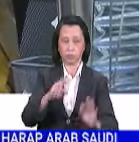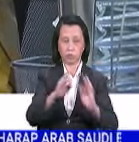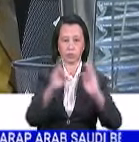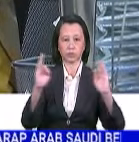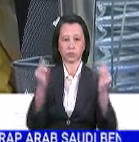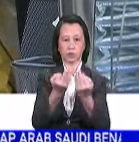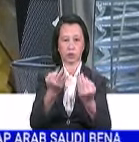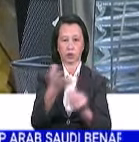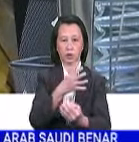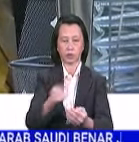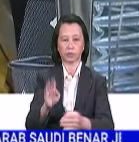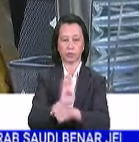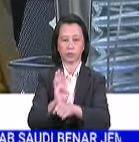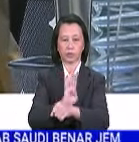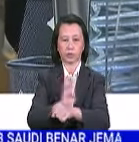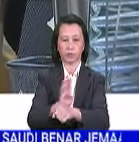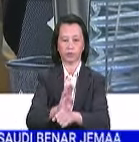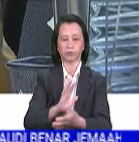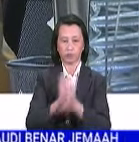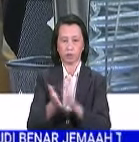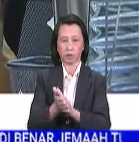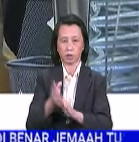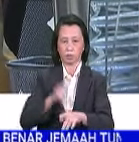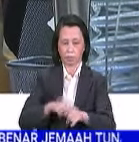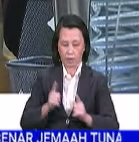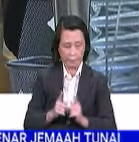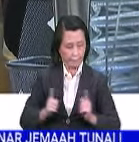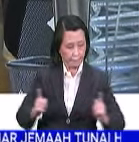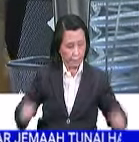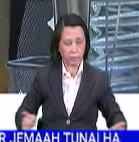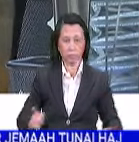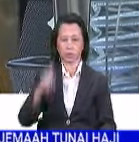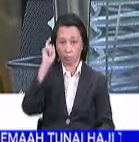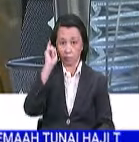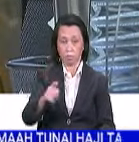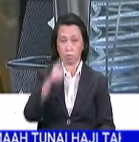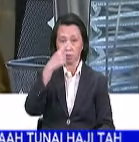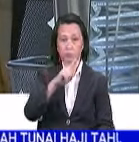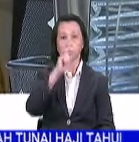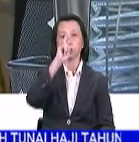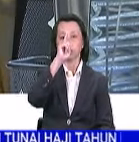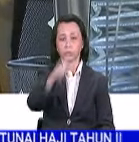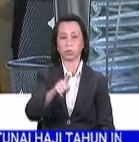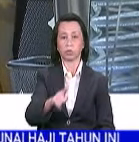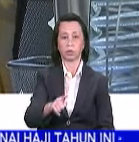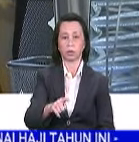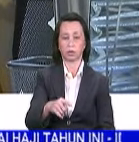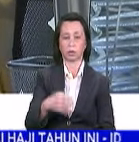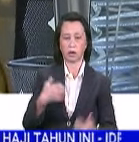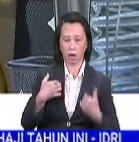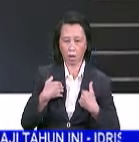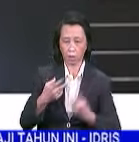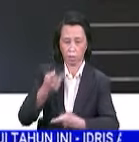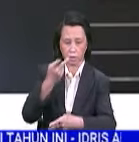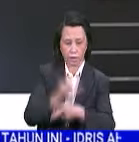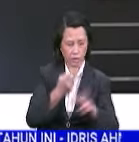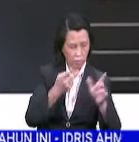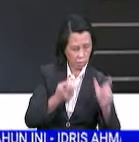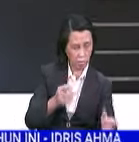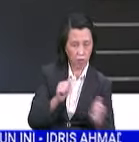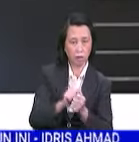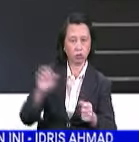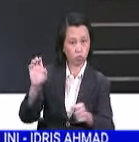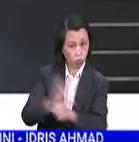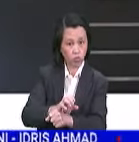rumah dan perniagaan. Langkah jangka panjang perlu untuk memastikan ahli mempunyai simpanan yang